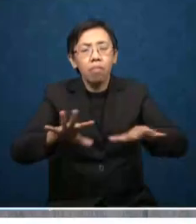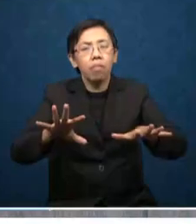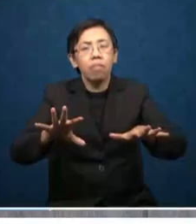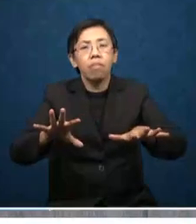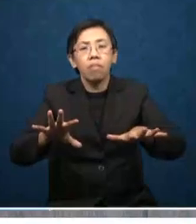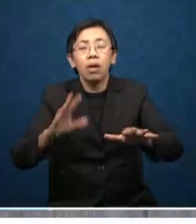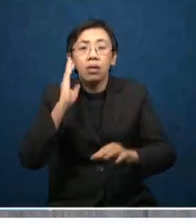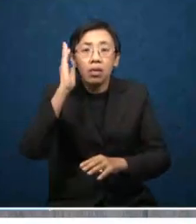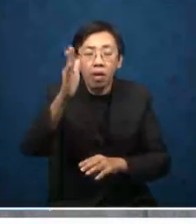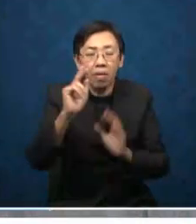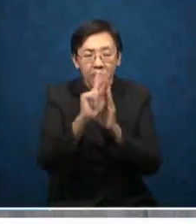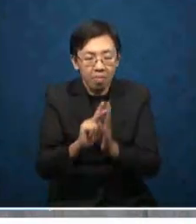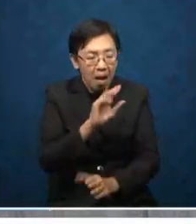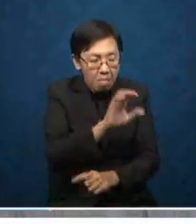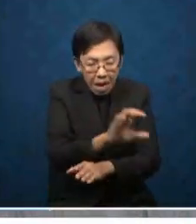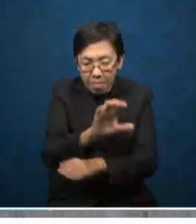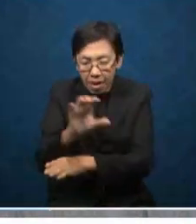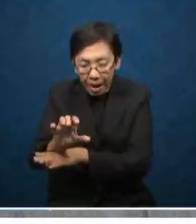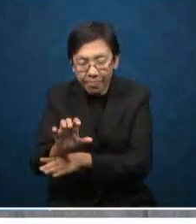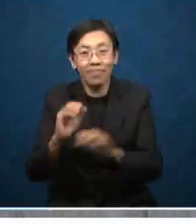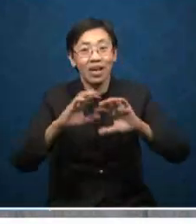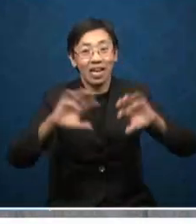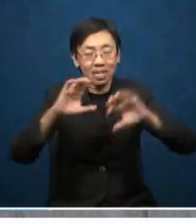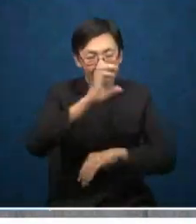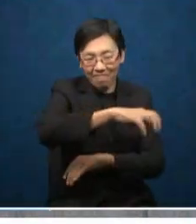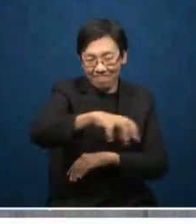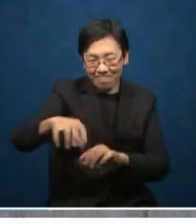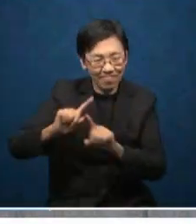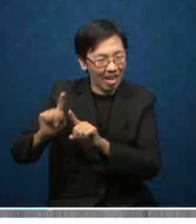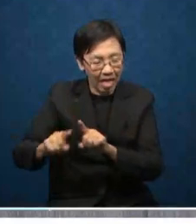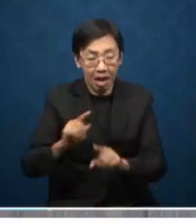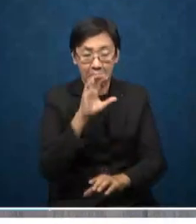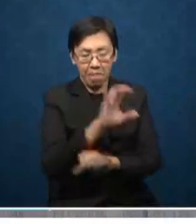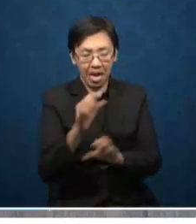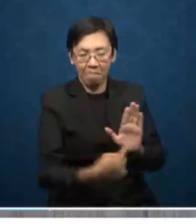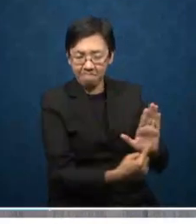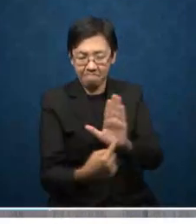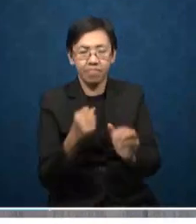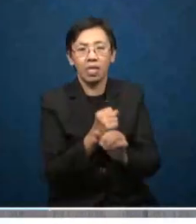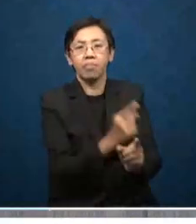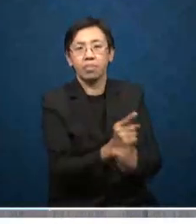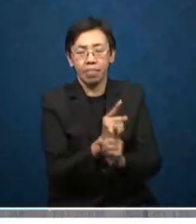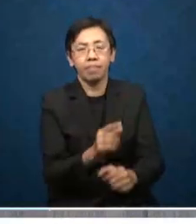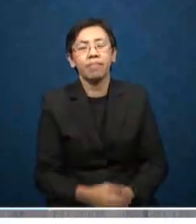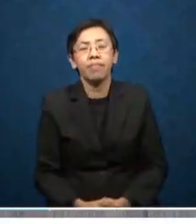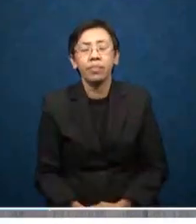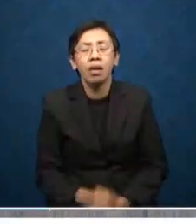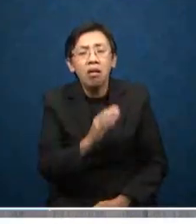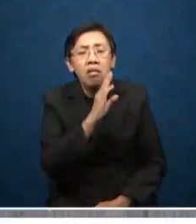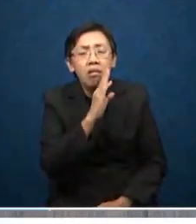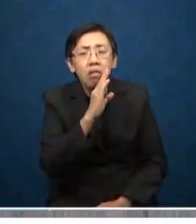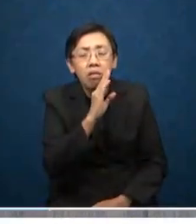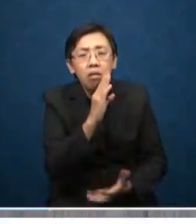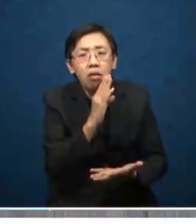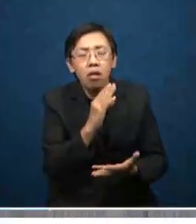ในการบังคับให้หน่วยงานต่างๆต้องปฏิบัติตามแต่ประเด็นนี้ถ้าหากว่าท่านสามารถดำเนิน